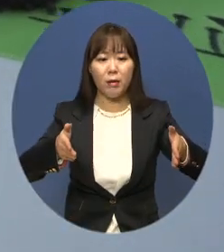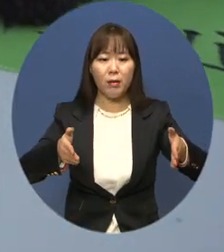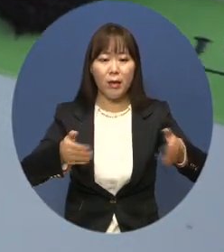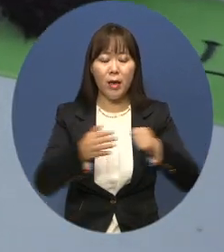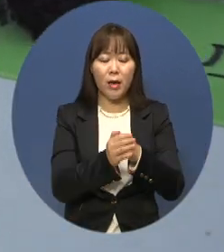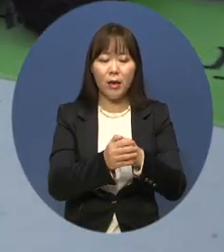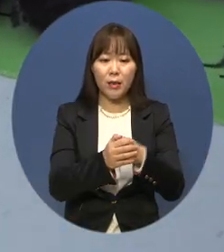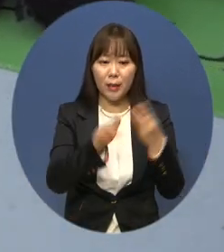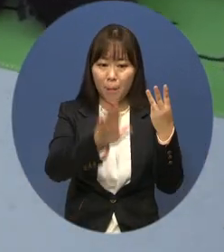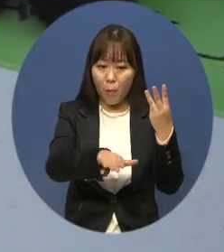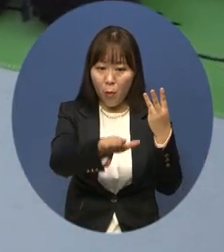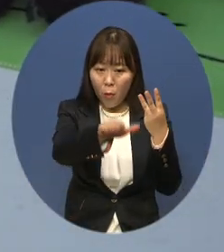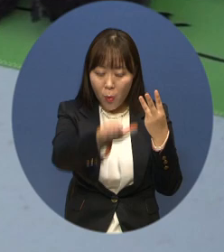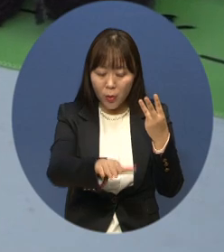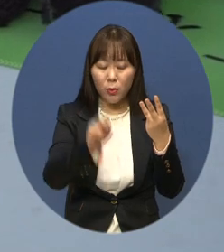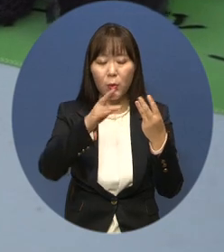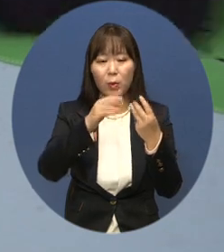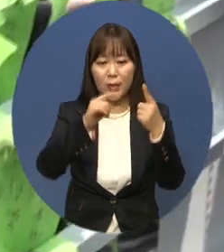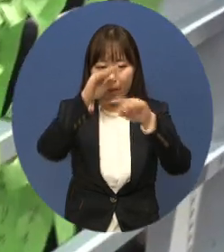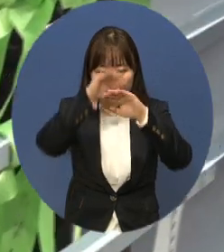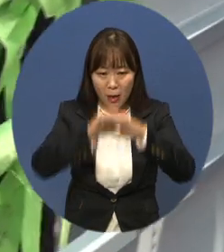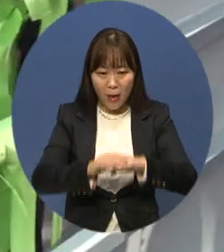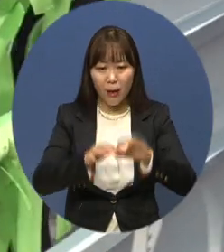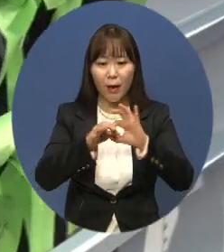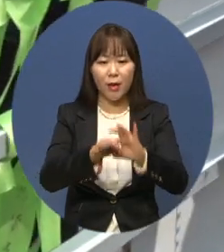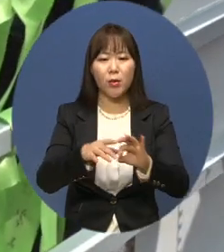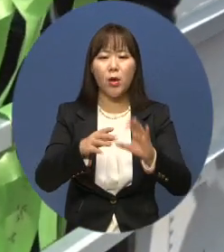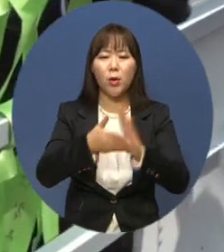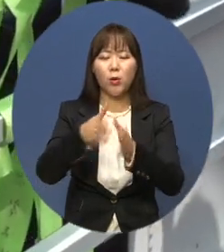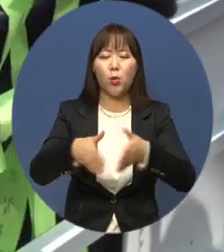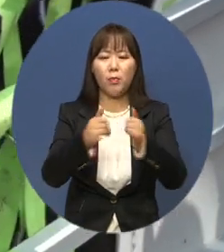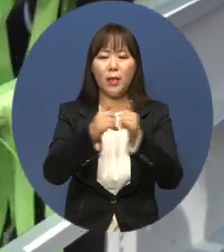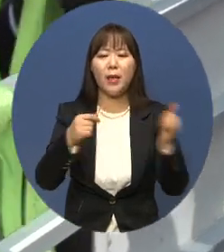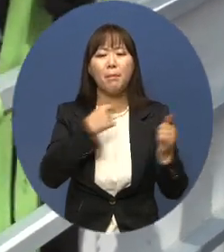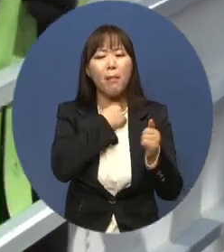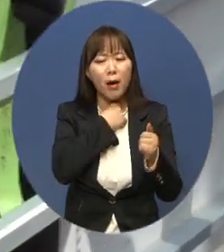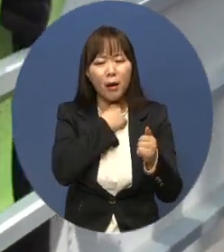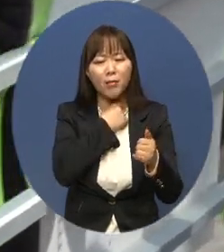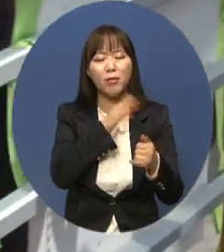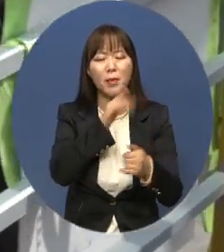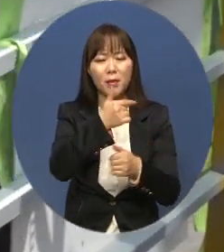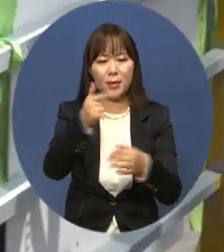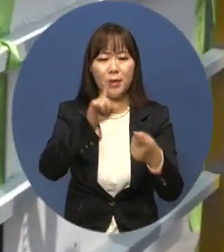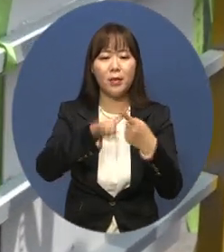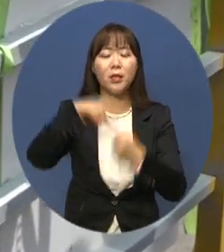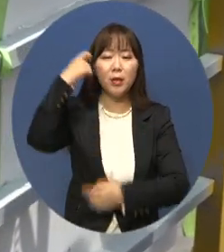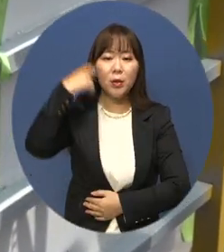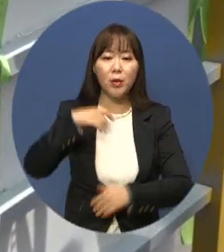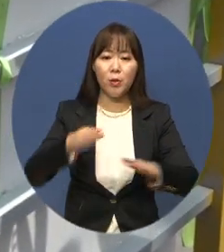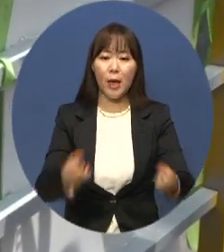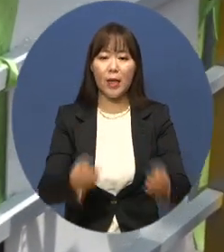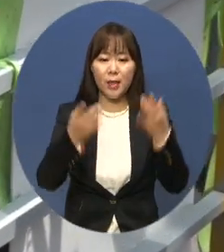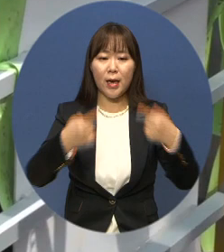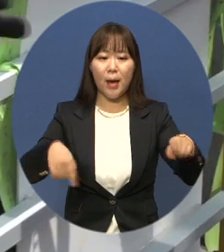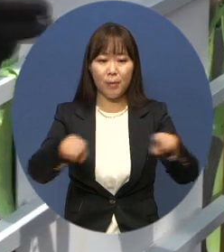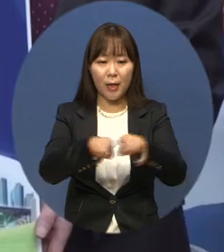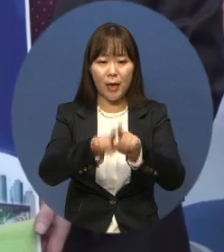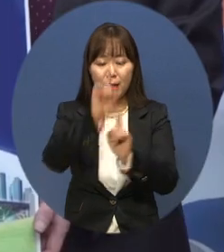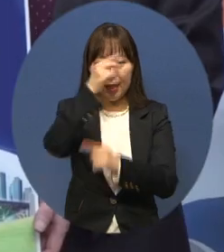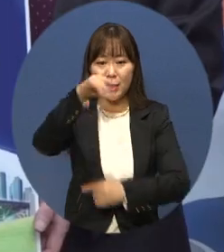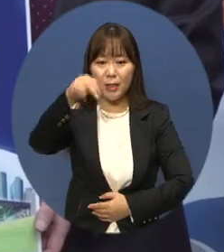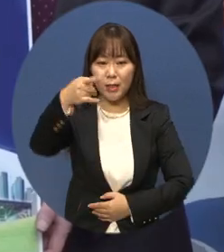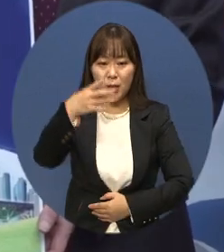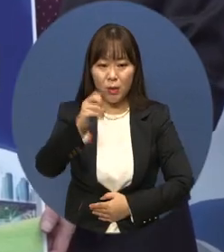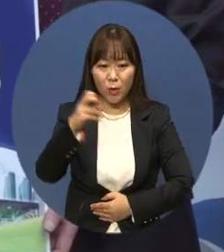삼보일배 챌린지와 서명운동을 통해 도민의 염원이 얼마나 간절한지 느꼈다며 이날 행사를 함께한 이시종